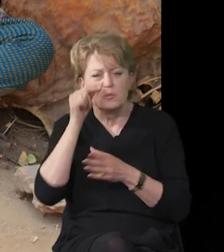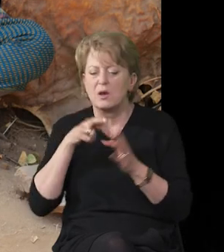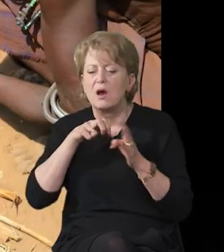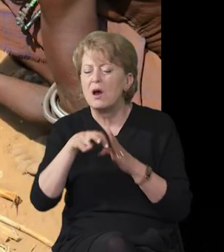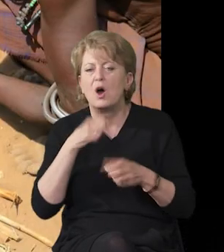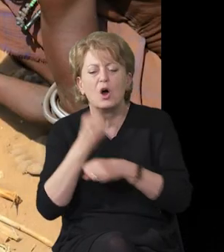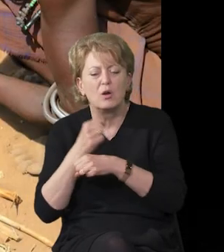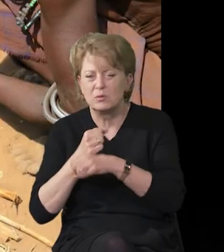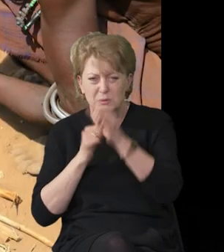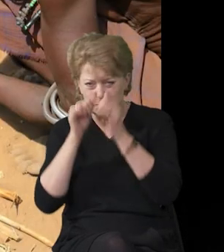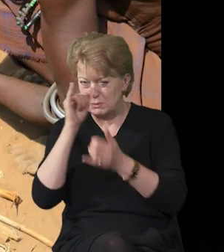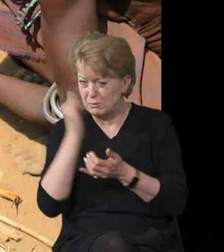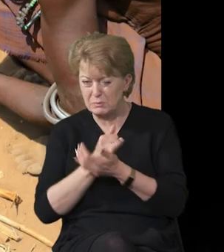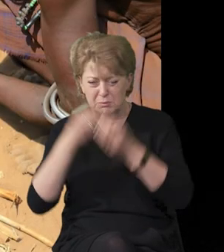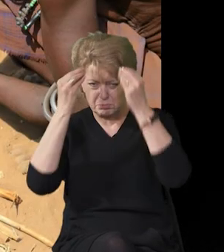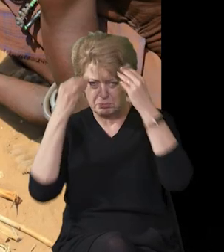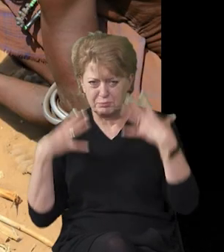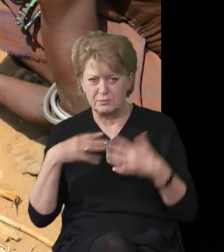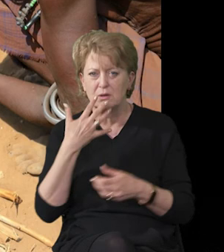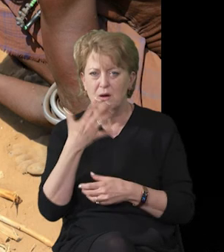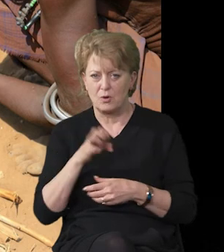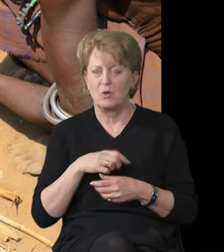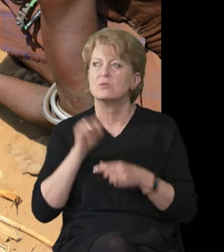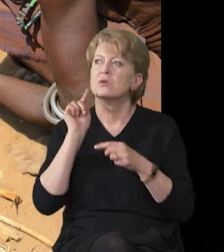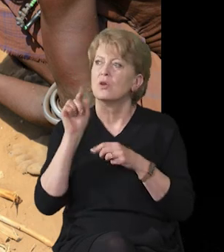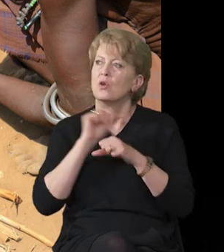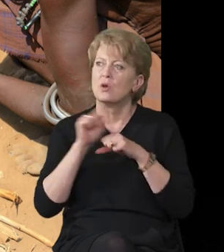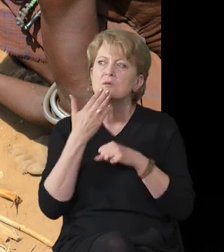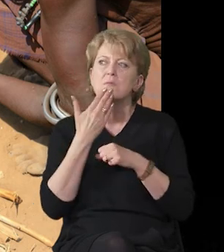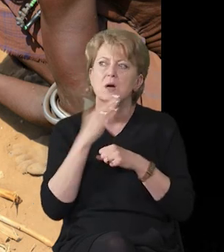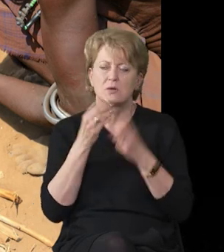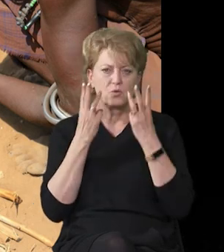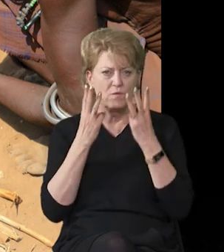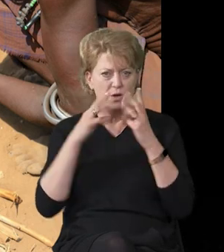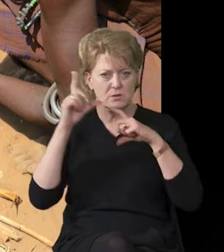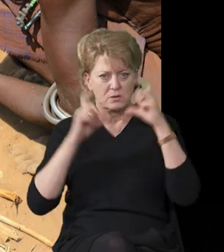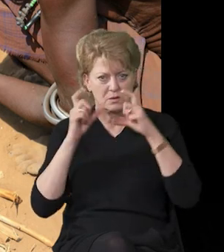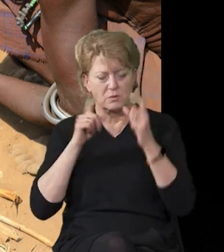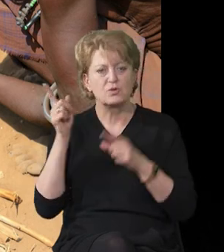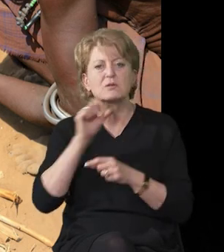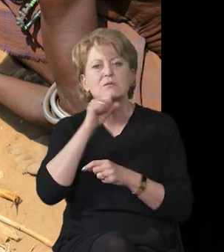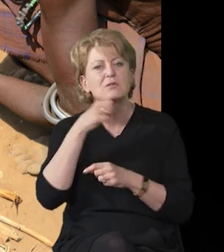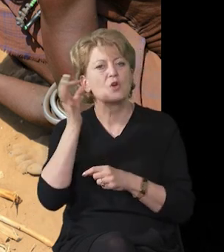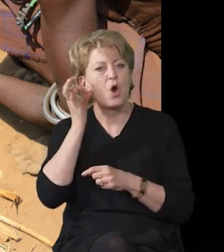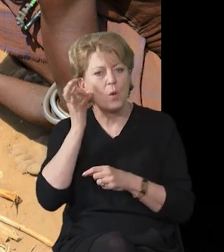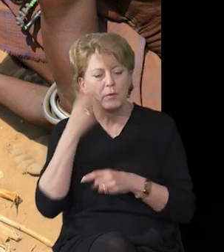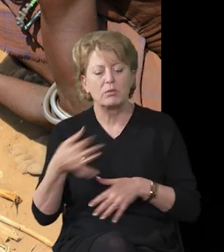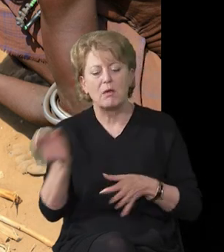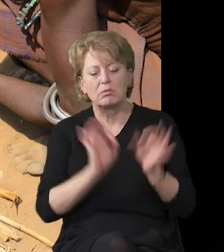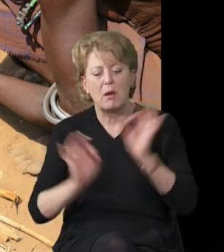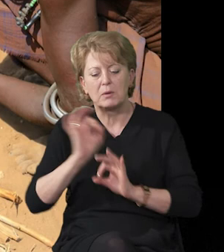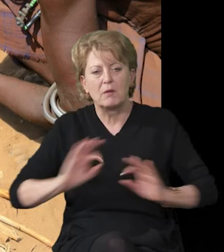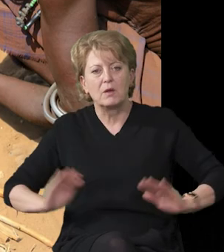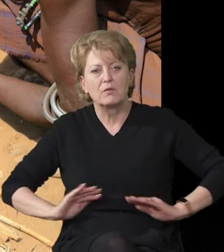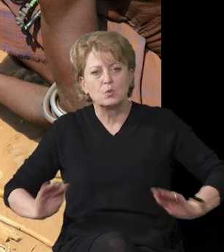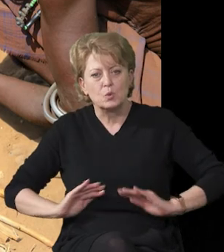niewykonywane. A to jest bardzo ważne zdjęcie, starsza kobieta, która naprawia spódnicę wykonaną z krowiej